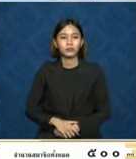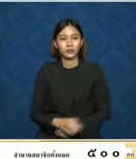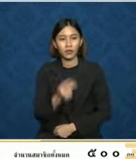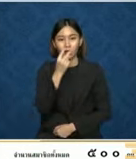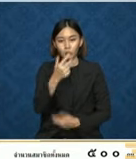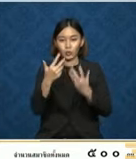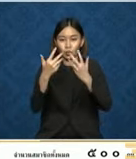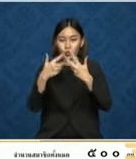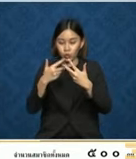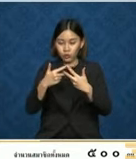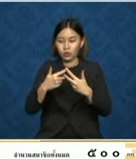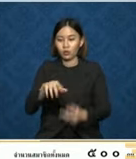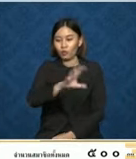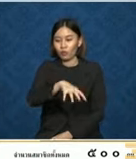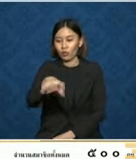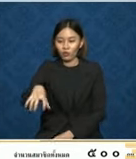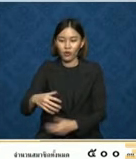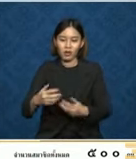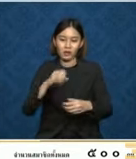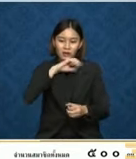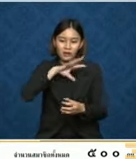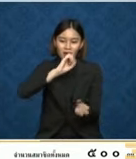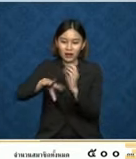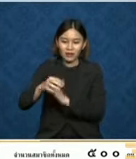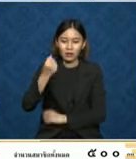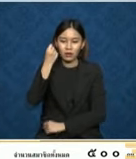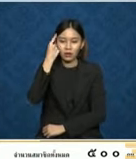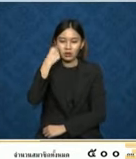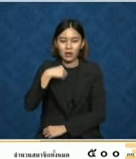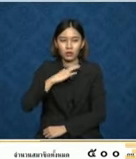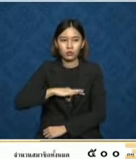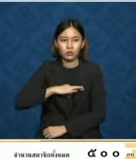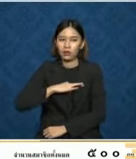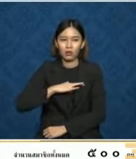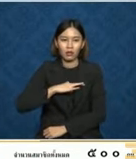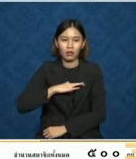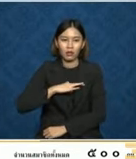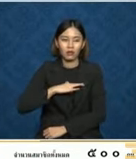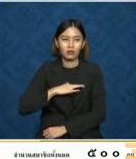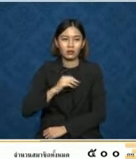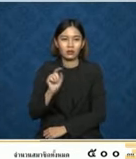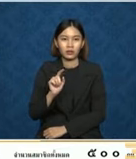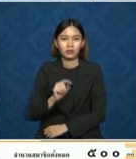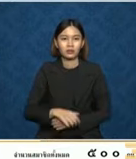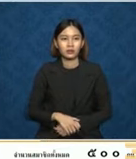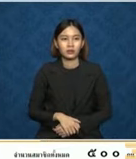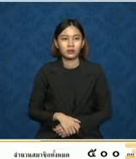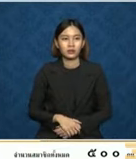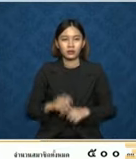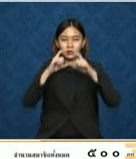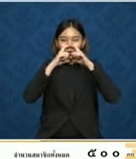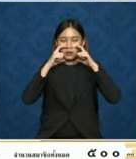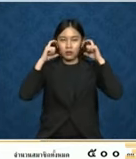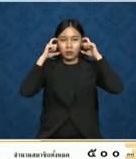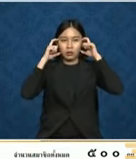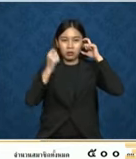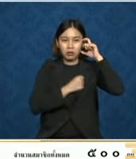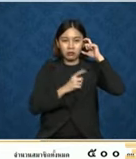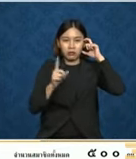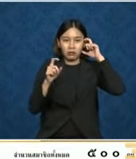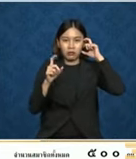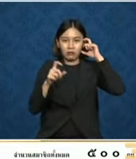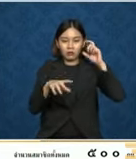งขยะทั้ง2โรงแบบนี้ฮะถึงเข้าใจว่าขมคอเป็นยังไงนะฮะขนาดใส่หน้ากากยังเอาไม่อยู่นะฮะทั้ง